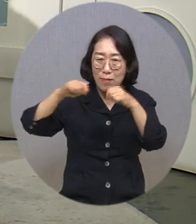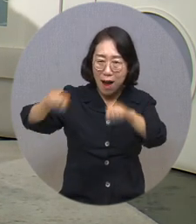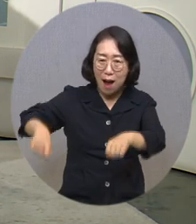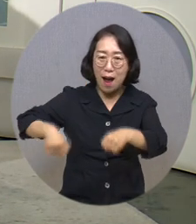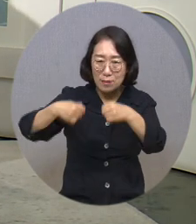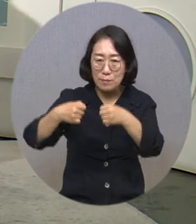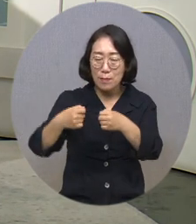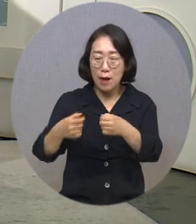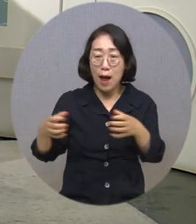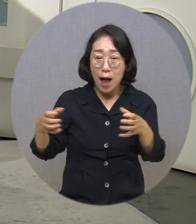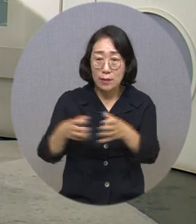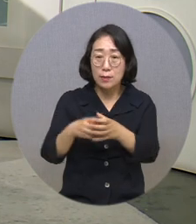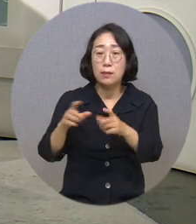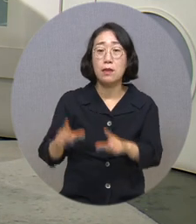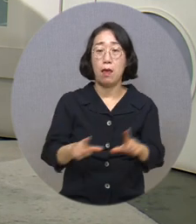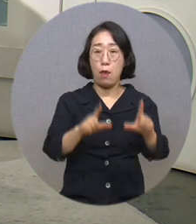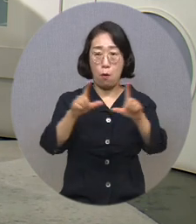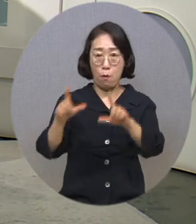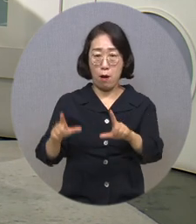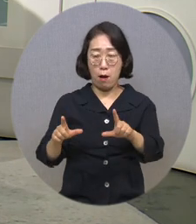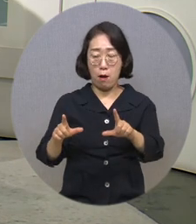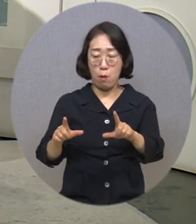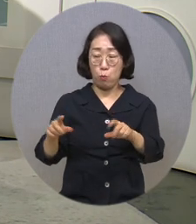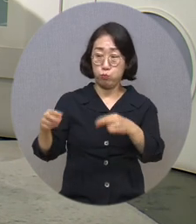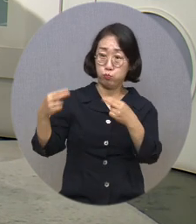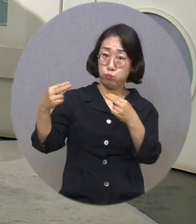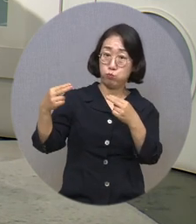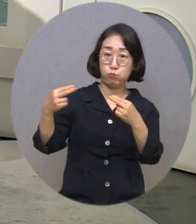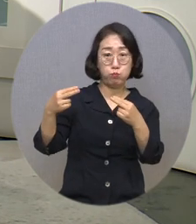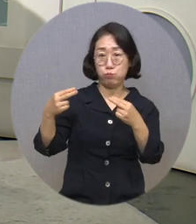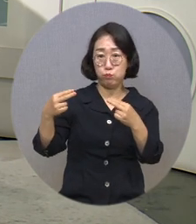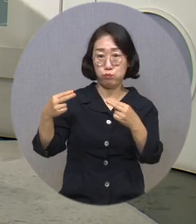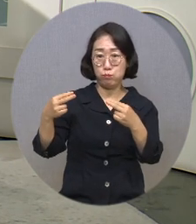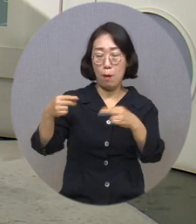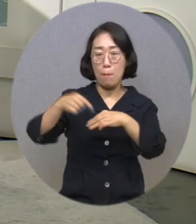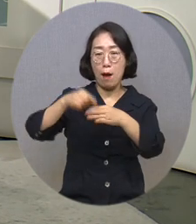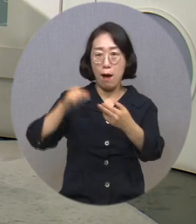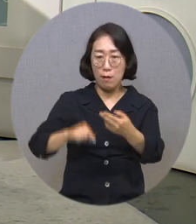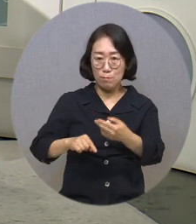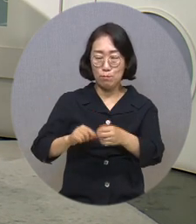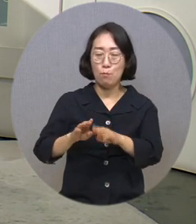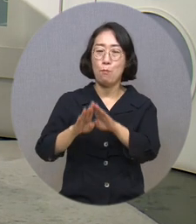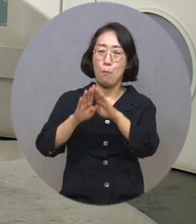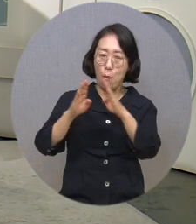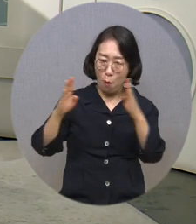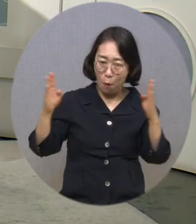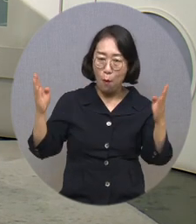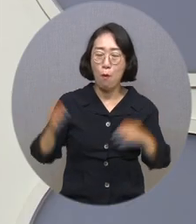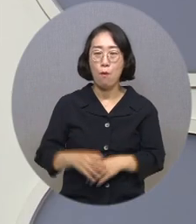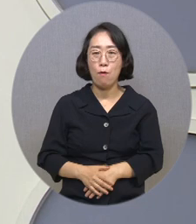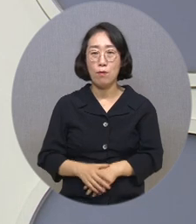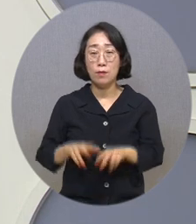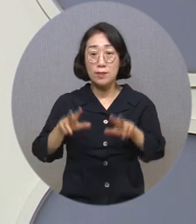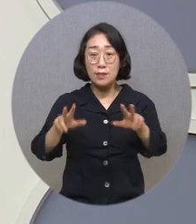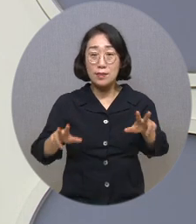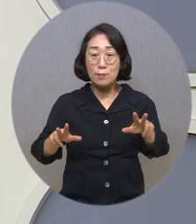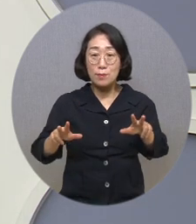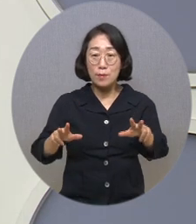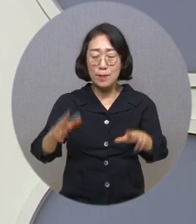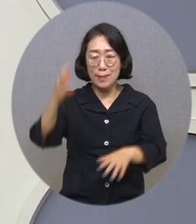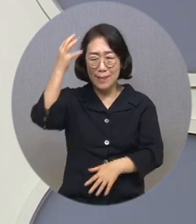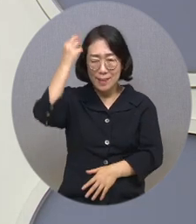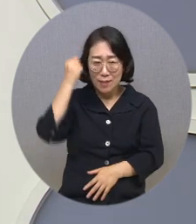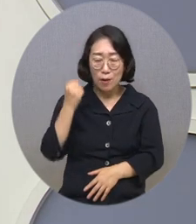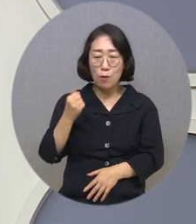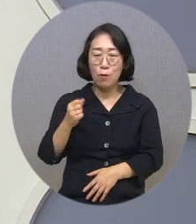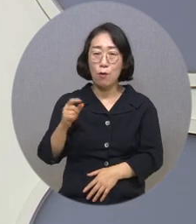같이 생활을 하니까 이분들이 마음이 이제 열리시더라고요. 특히 제가 지금도 정말 기억이 나는 게